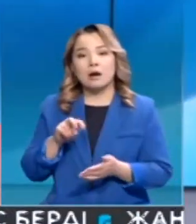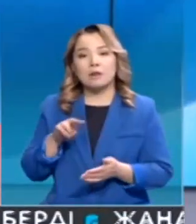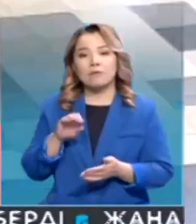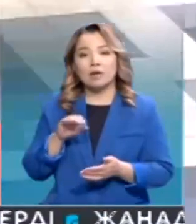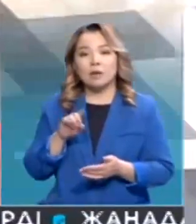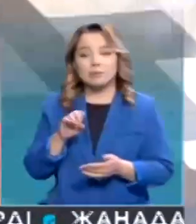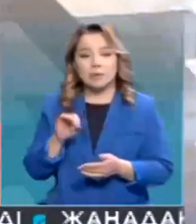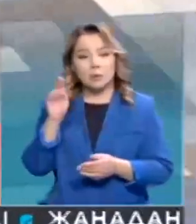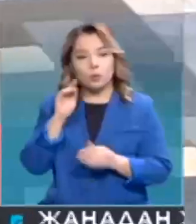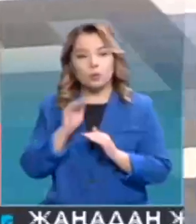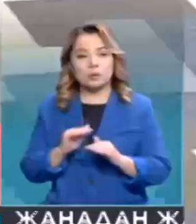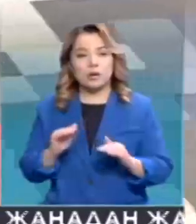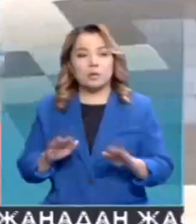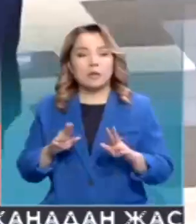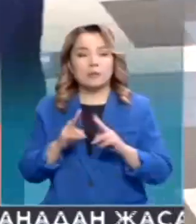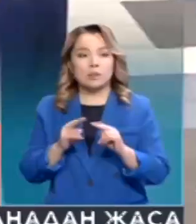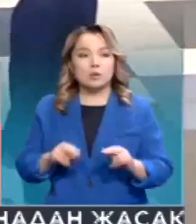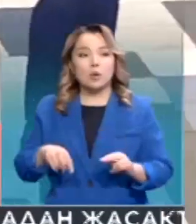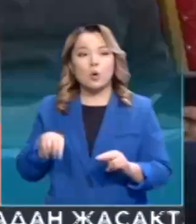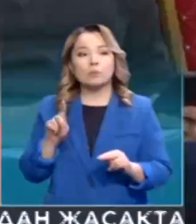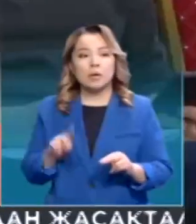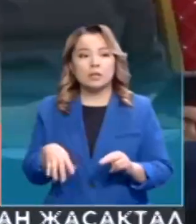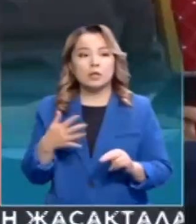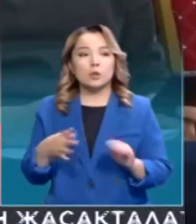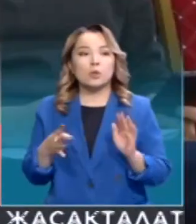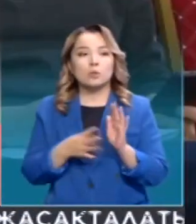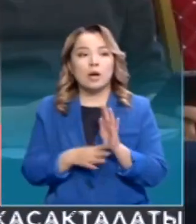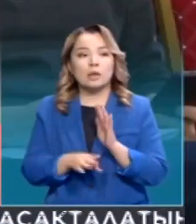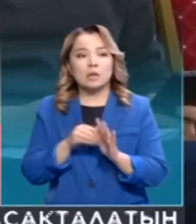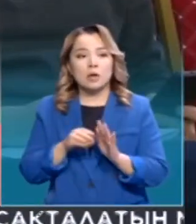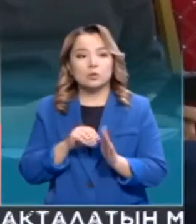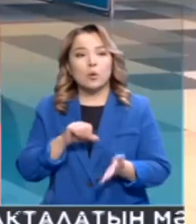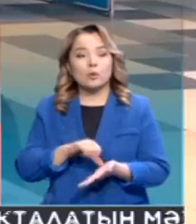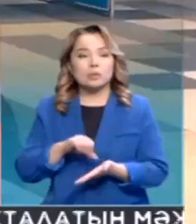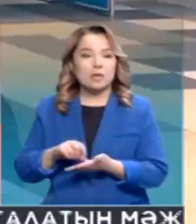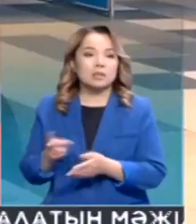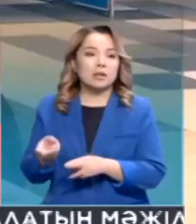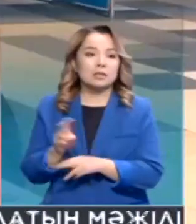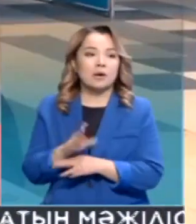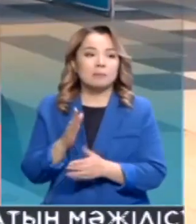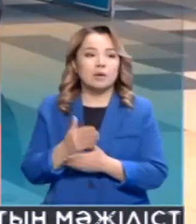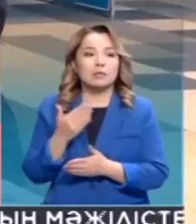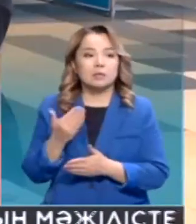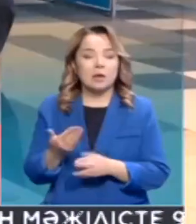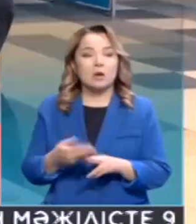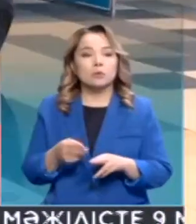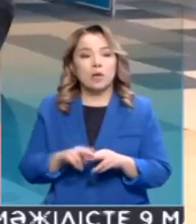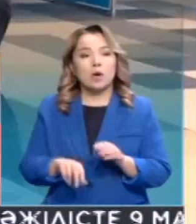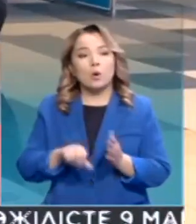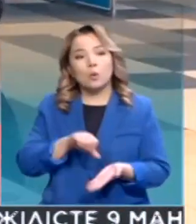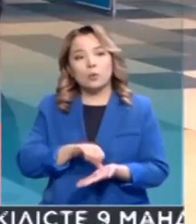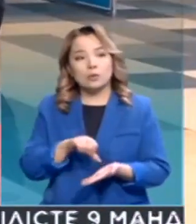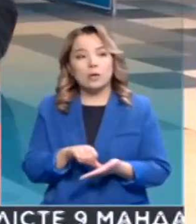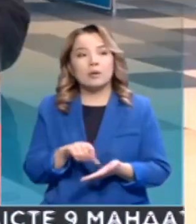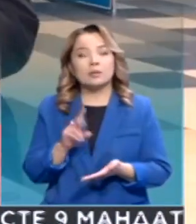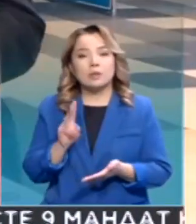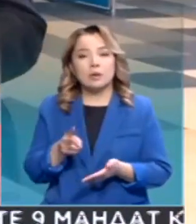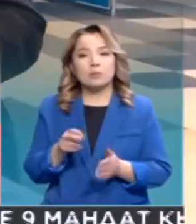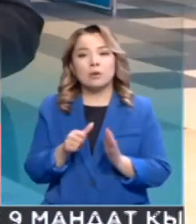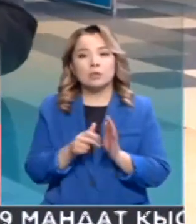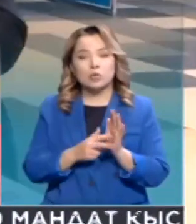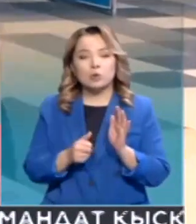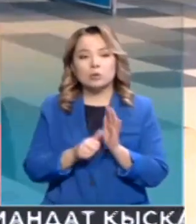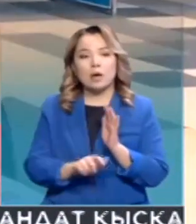атындағы оқушылар сарайында орналасқан нөмірі 59-шы сайлау учаскесіне барды. Айта кетейік, бұл учаскеде